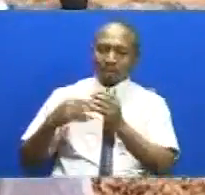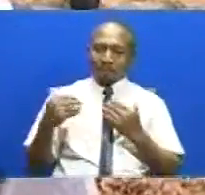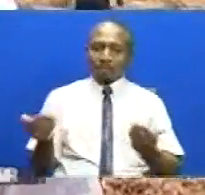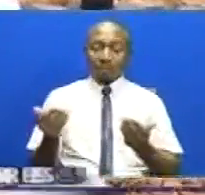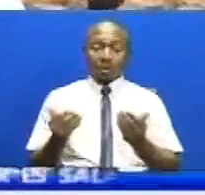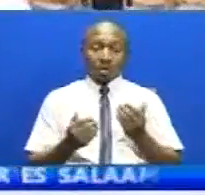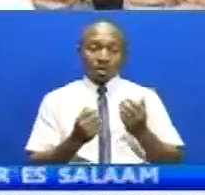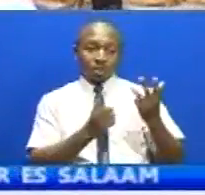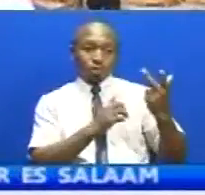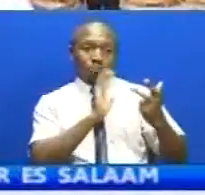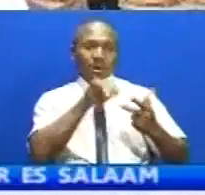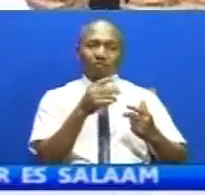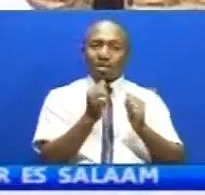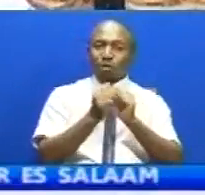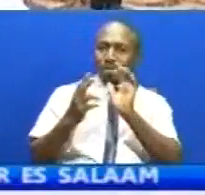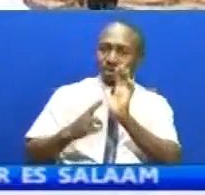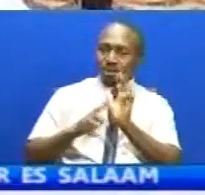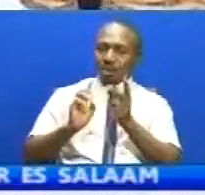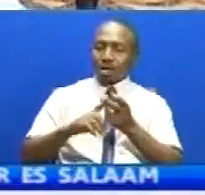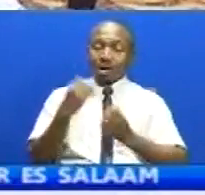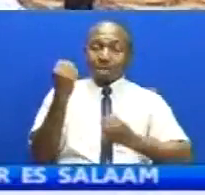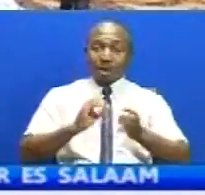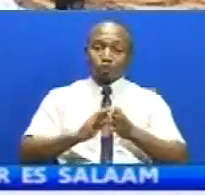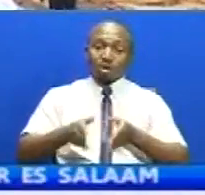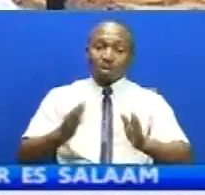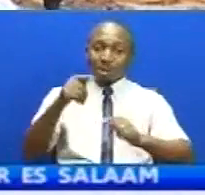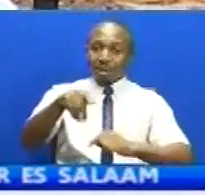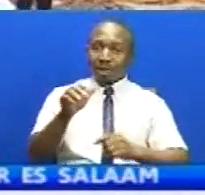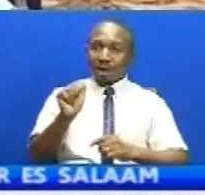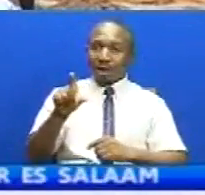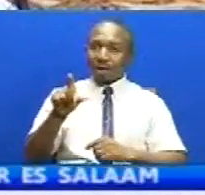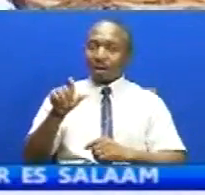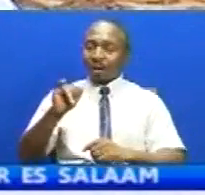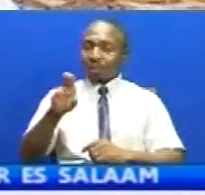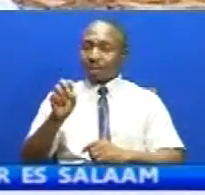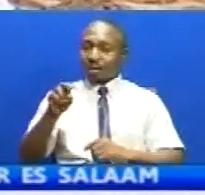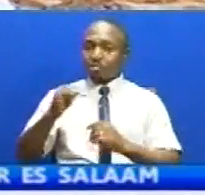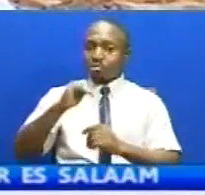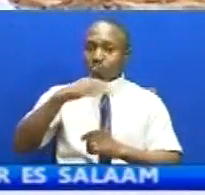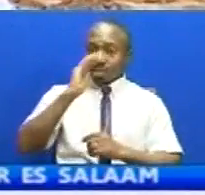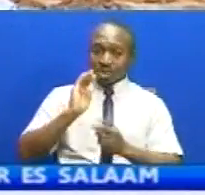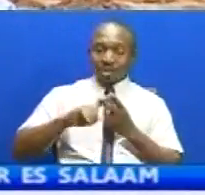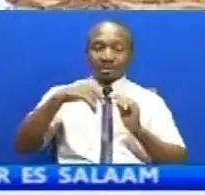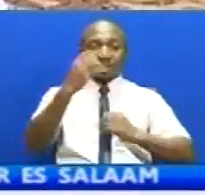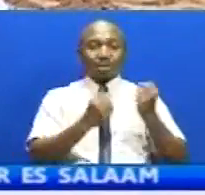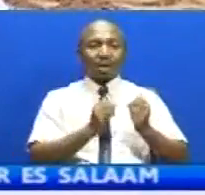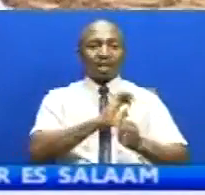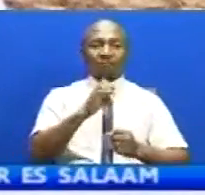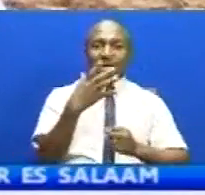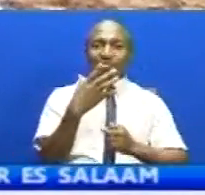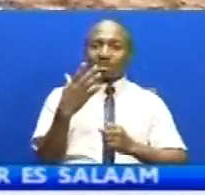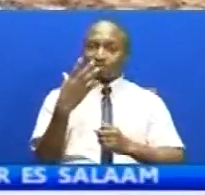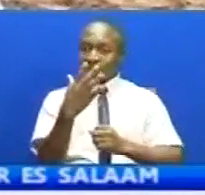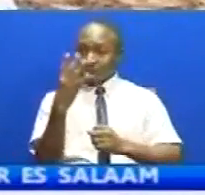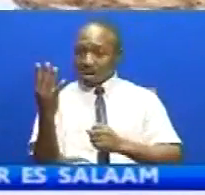takwimu ya mwaka 2017, magari yanayotumia barabara ya Ali Hassan Mwinyi ni zaidi ya magari 1054 na kusababisha